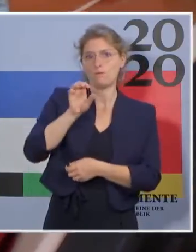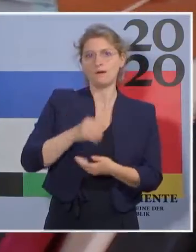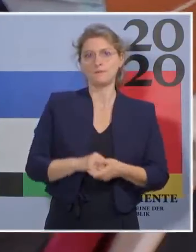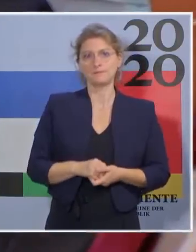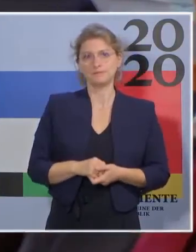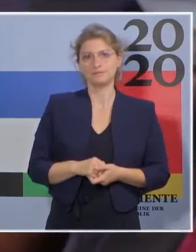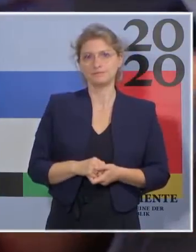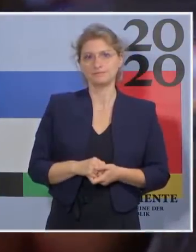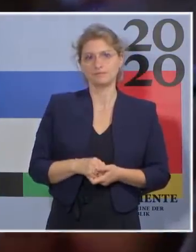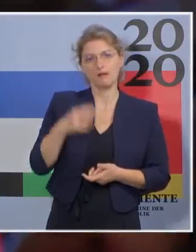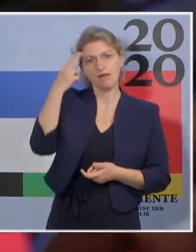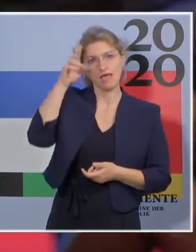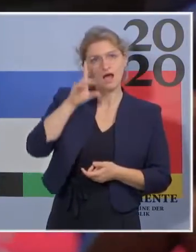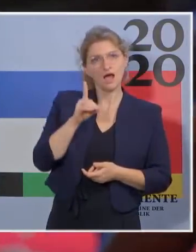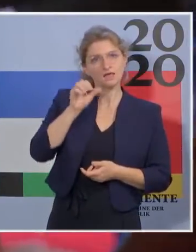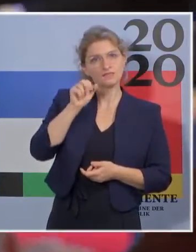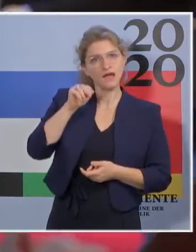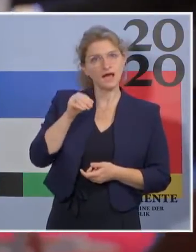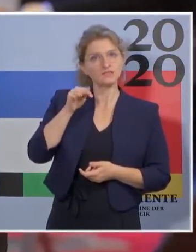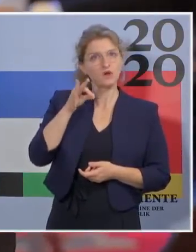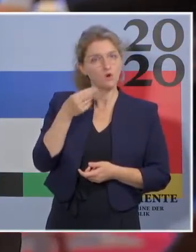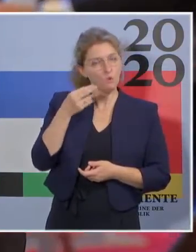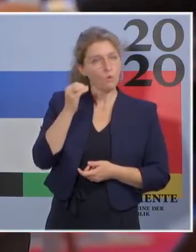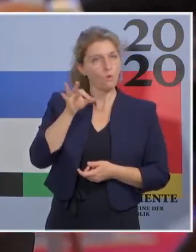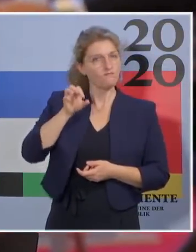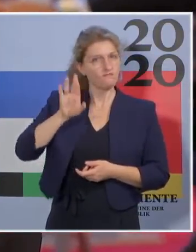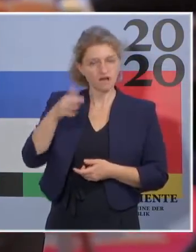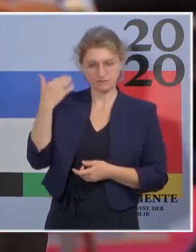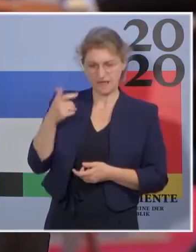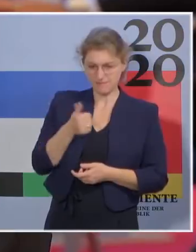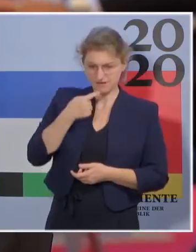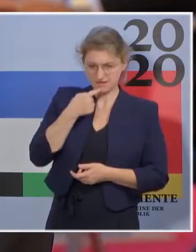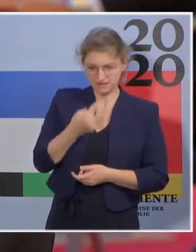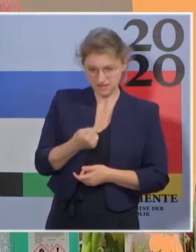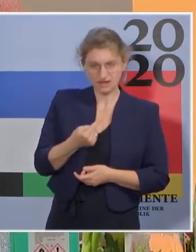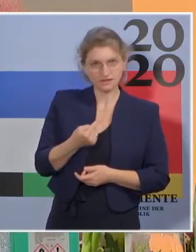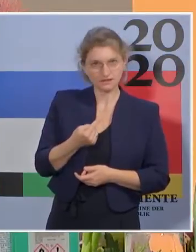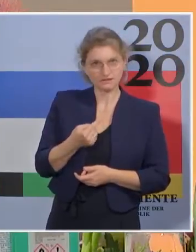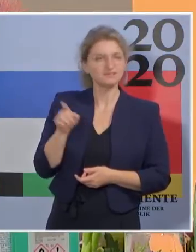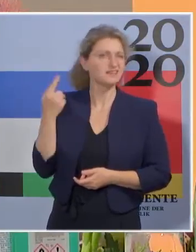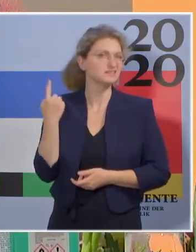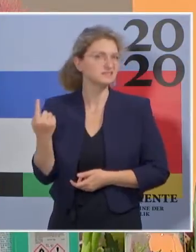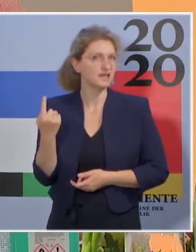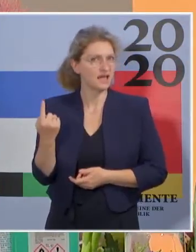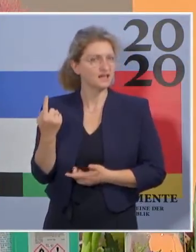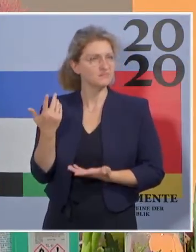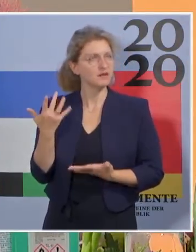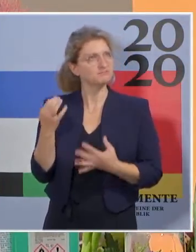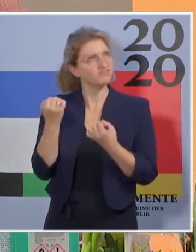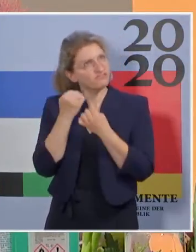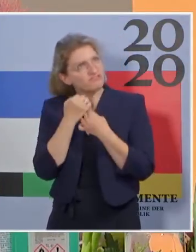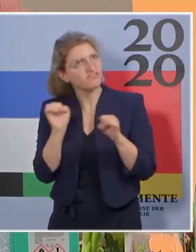Ralf Dahnhofer hat einmal gesagt, und zu Recht ein aktives und tätiges